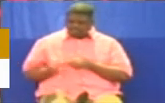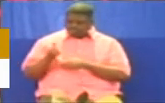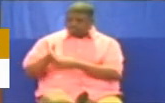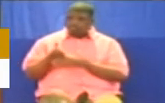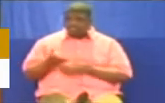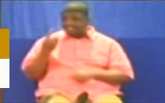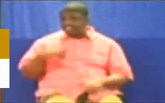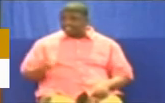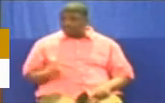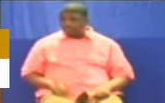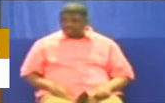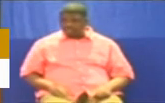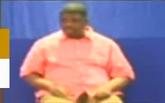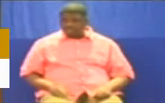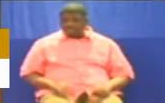sawa, lakini